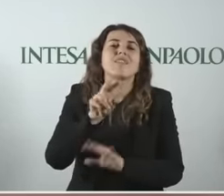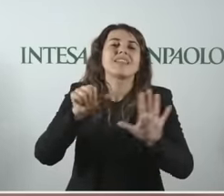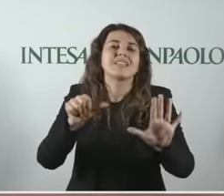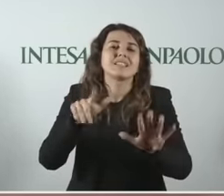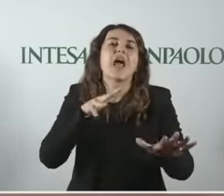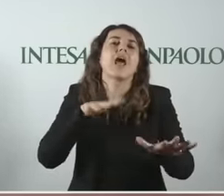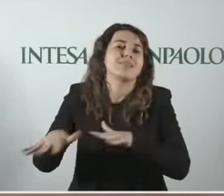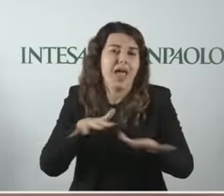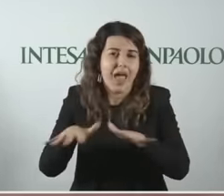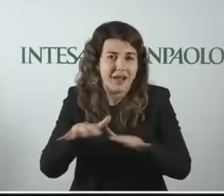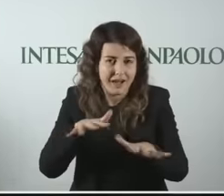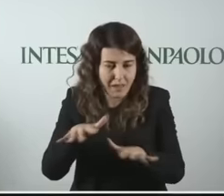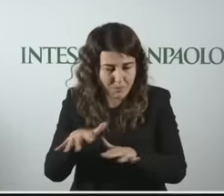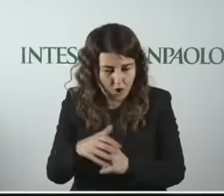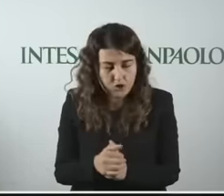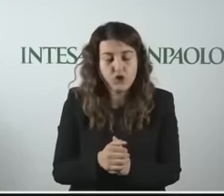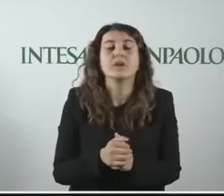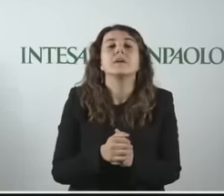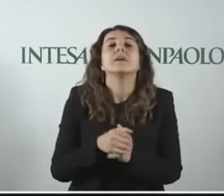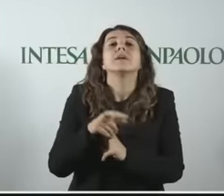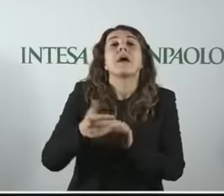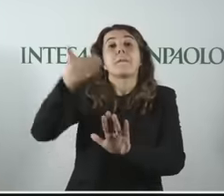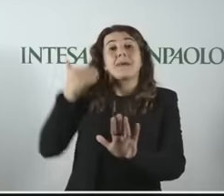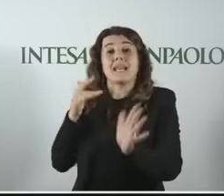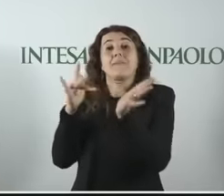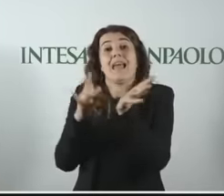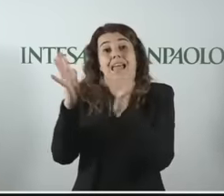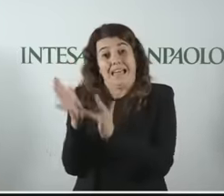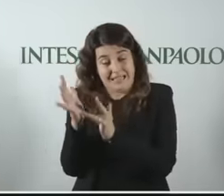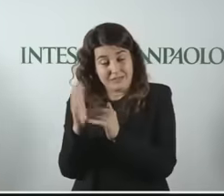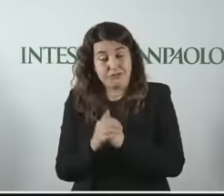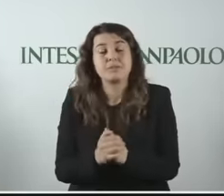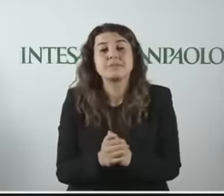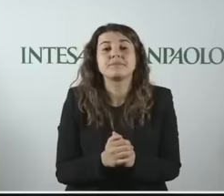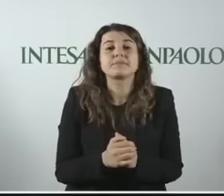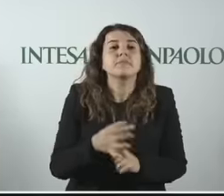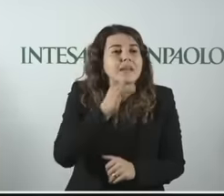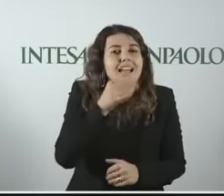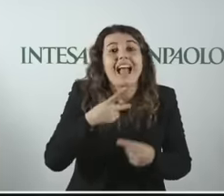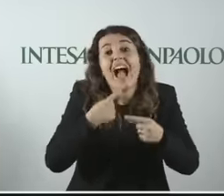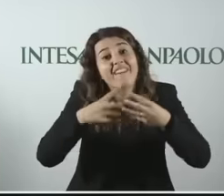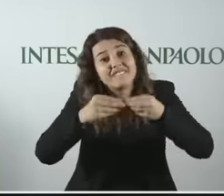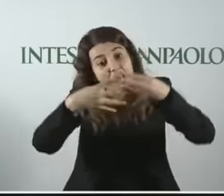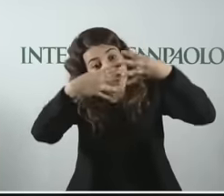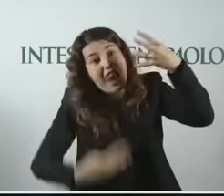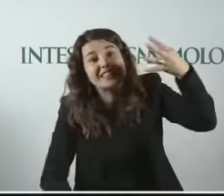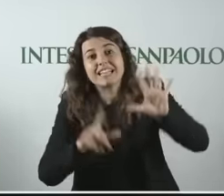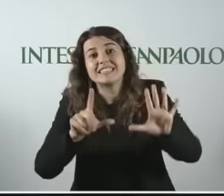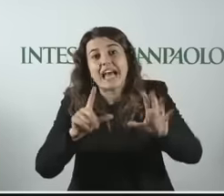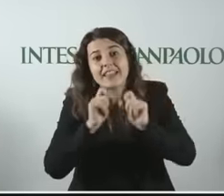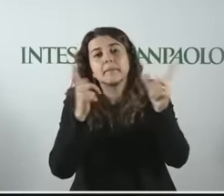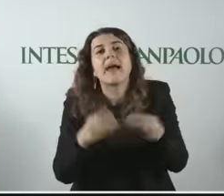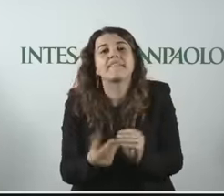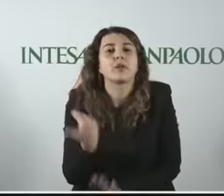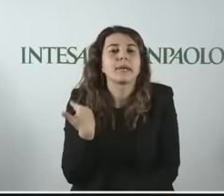CR dal 226 aanti Cristo il Colosso di Rodi non c'era più e quindi chi ha fatto la lista delle nostre sette meraviglie l'ha fatta